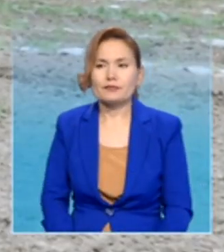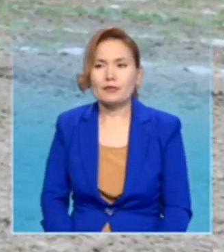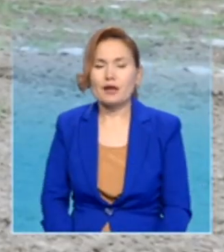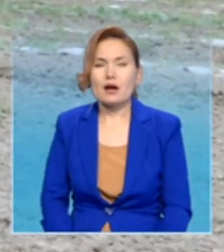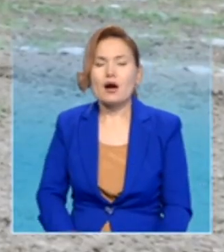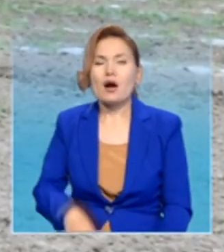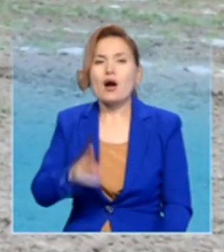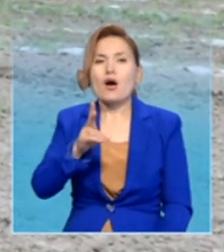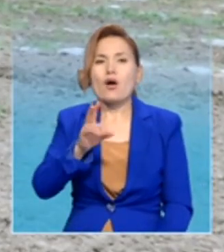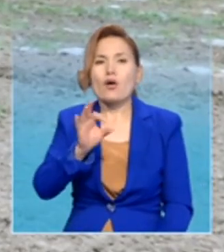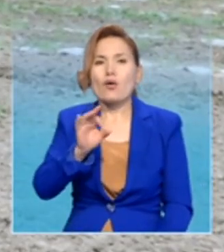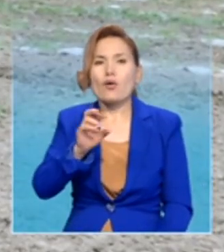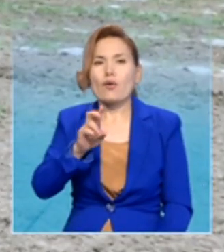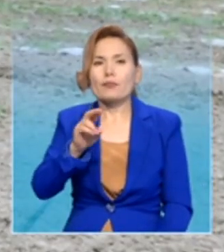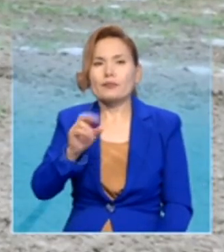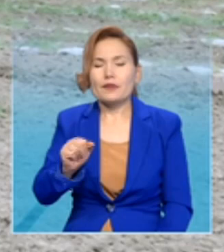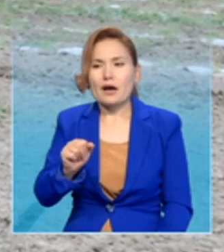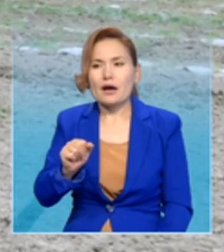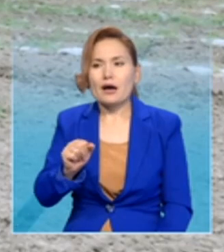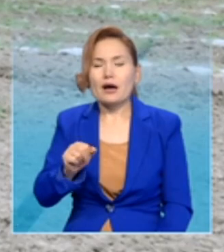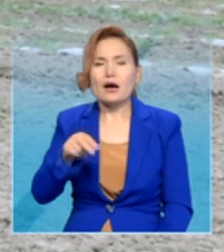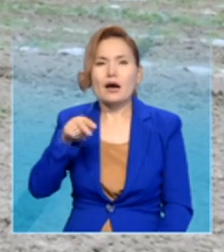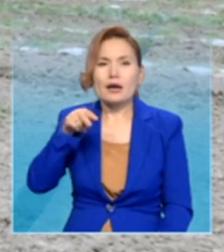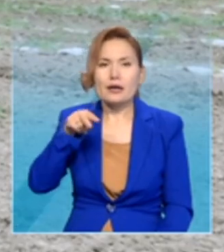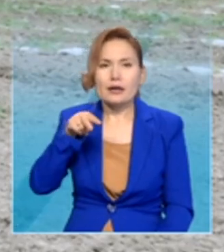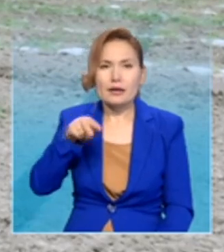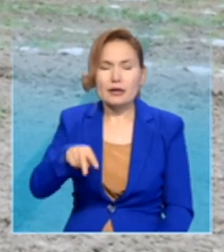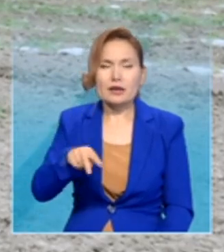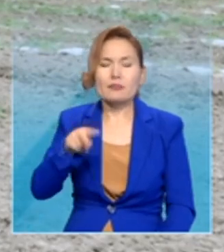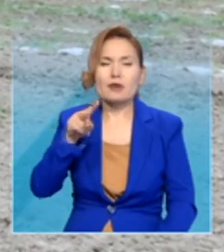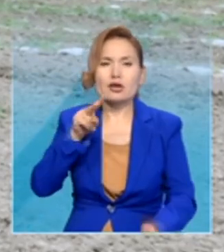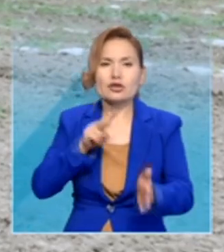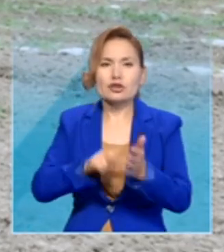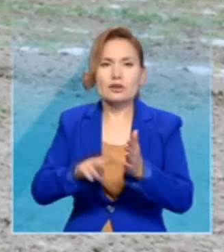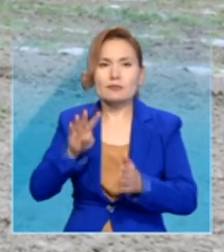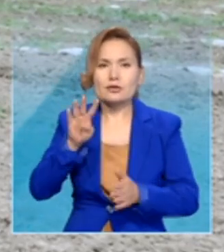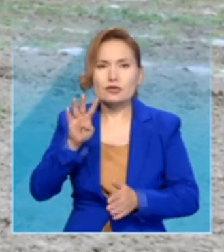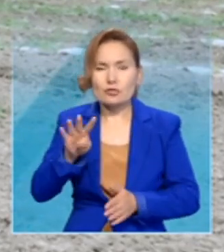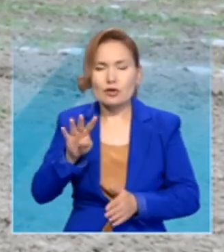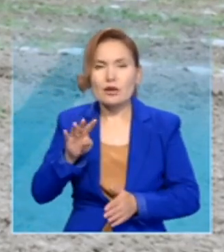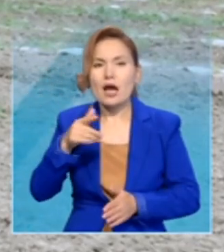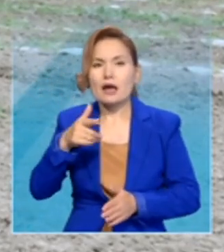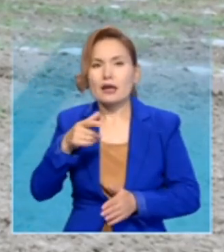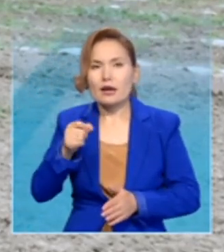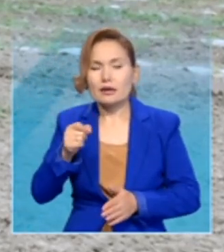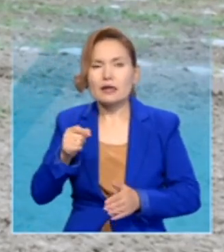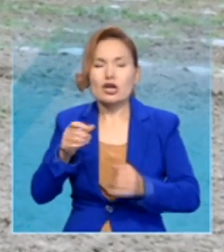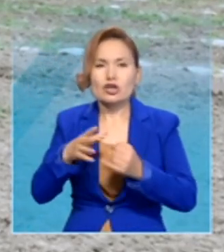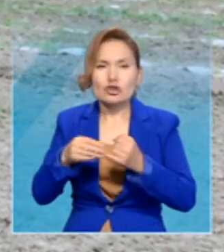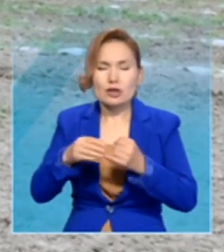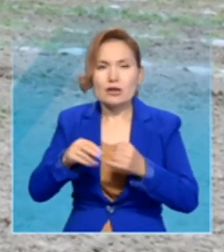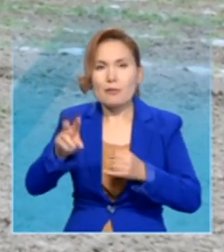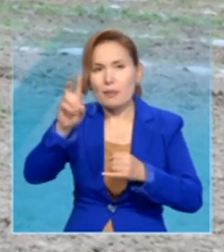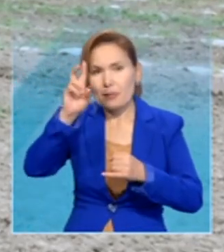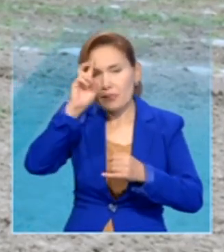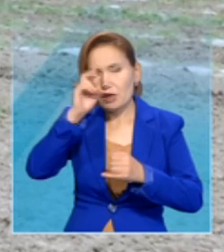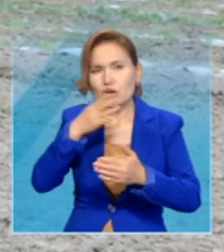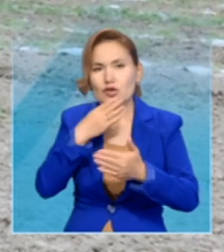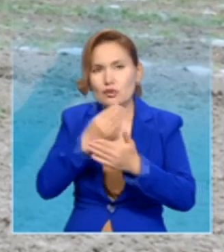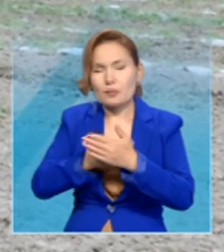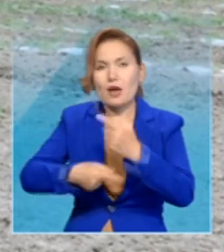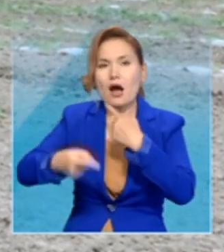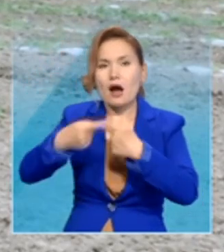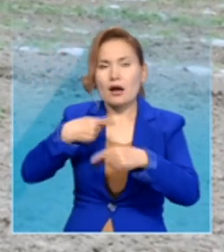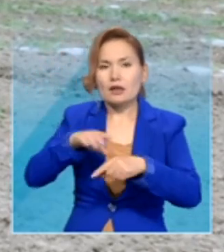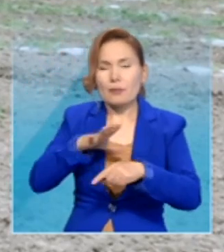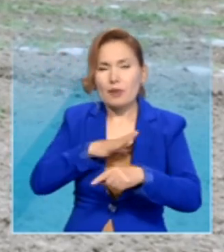ауданында 2074 гектар жерді мемлекет меншігіне қайтардық. Енді ол ауылдың азаматтары ары